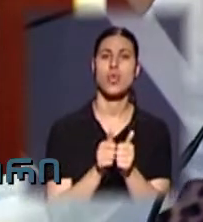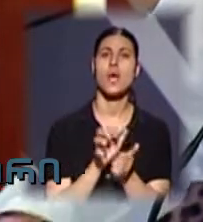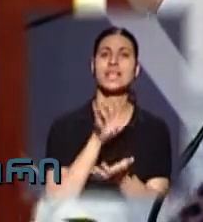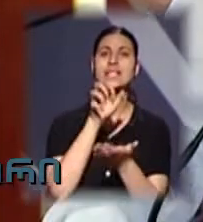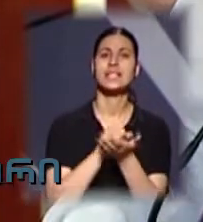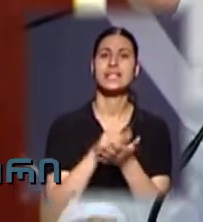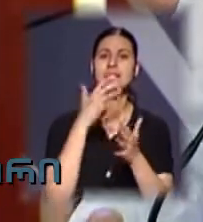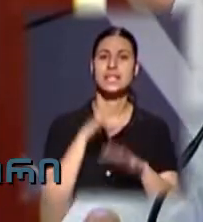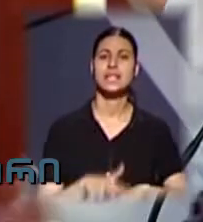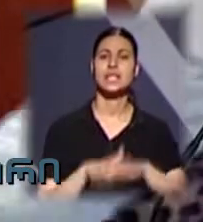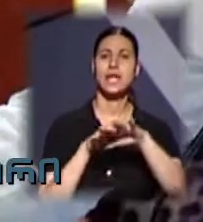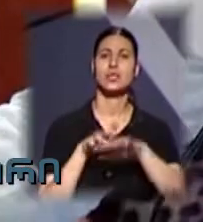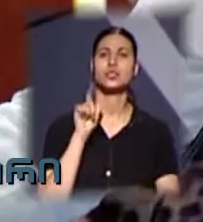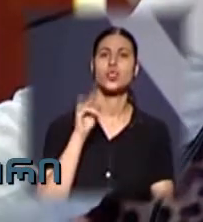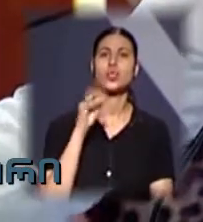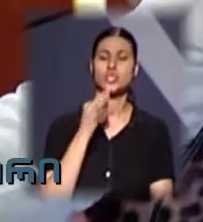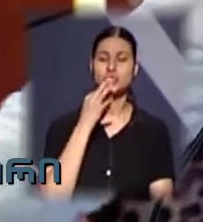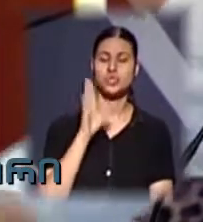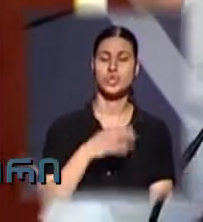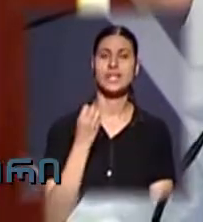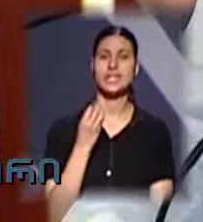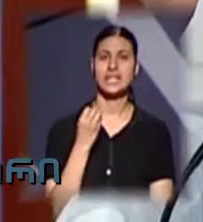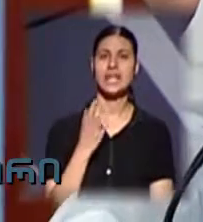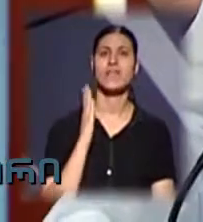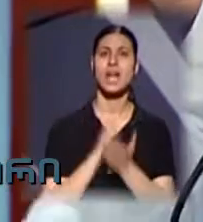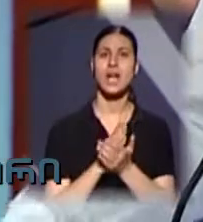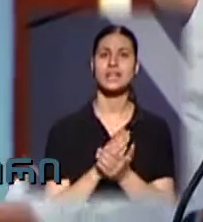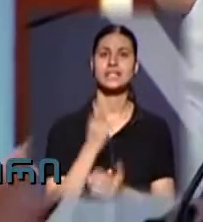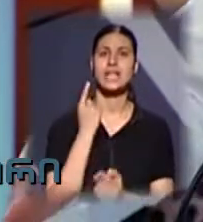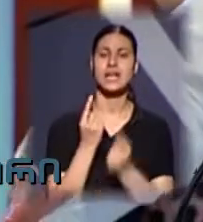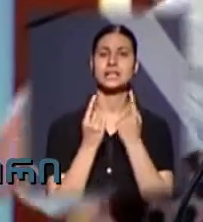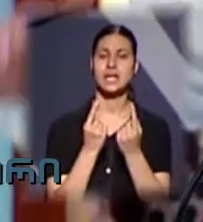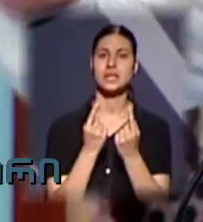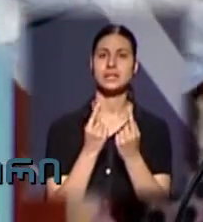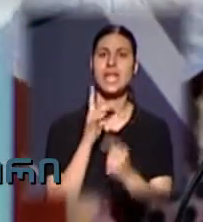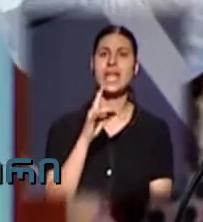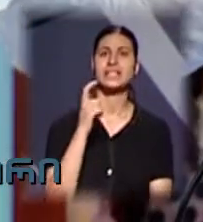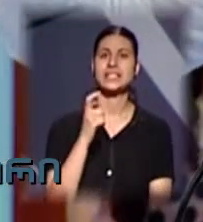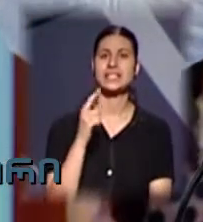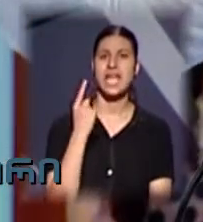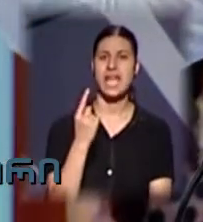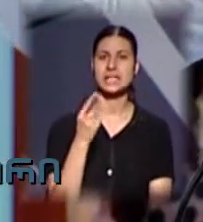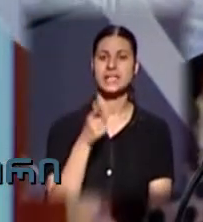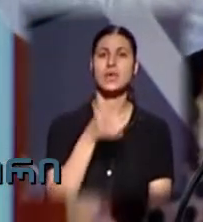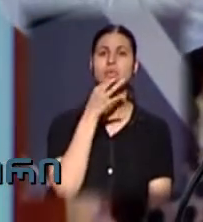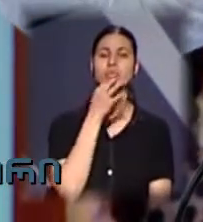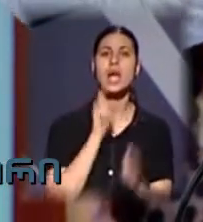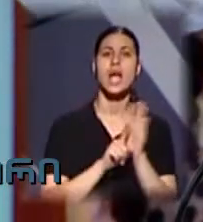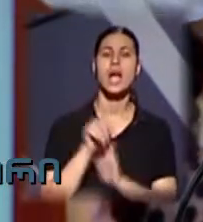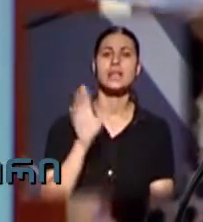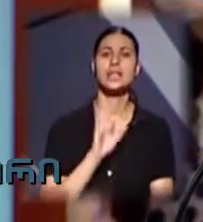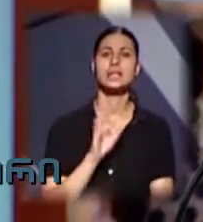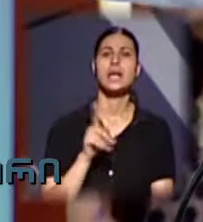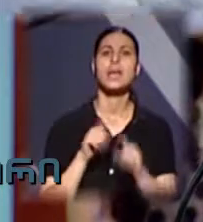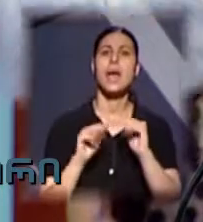დატბორვის ზონის შემდეგ კიდევ არის ერზე ერთი, მანამდის ვიდრე არ დაიწყება